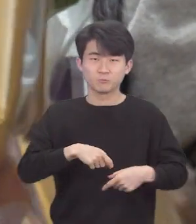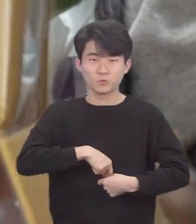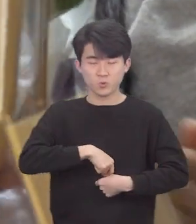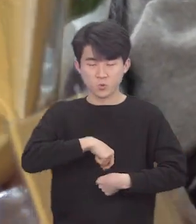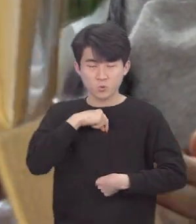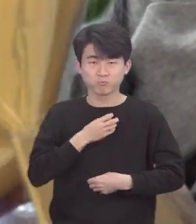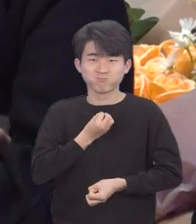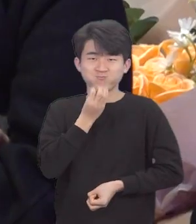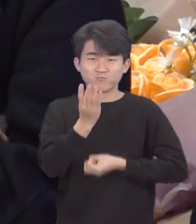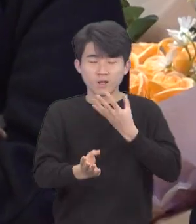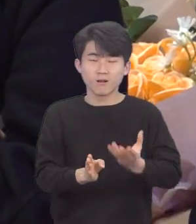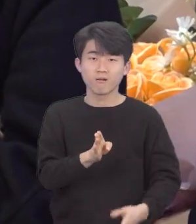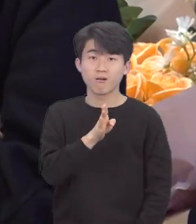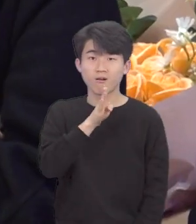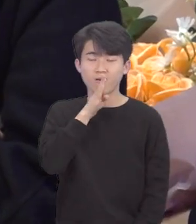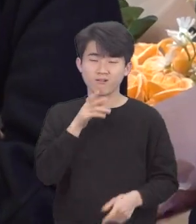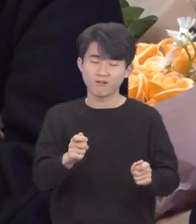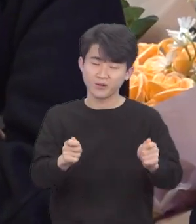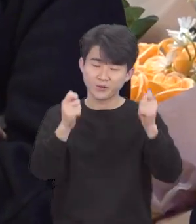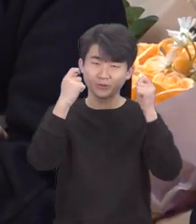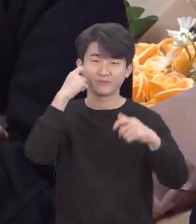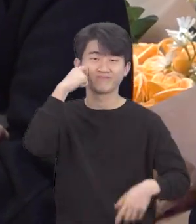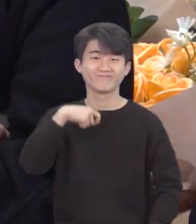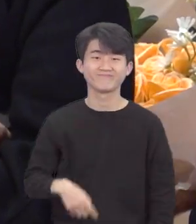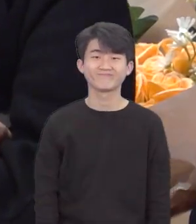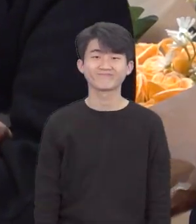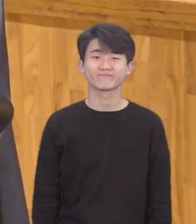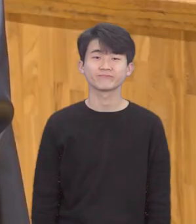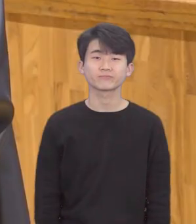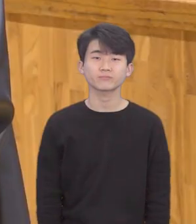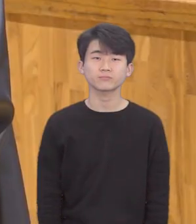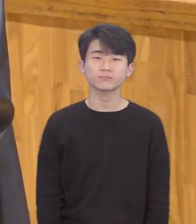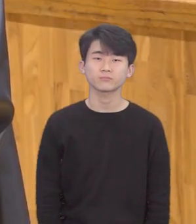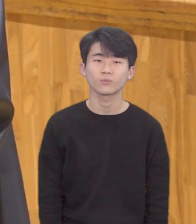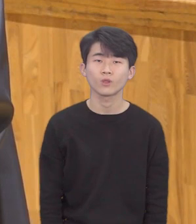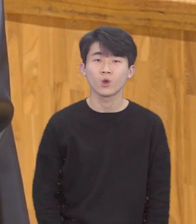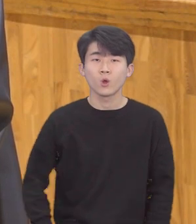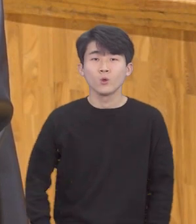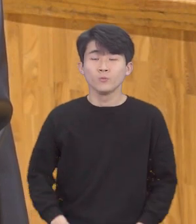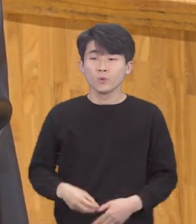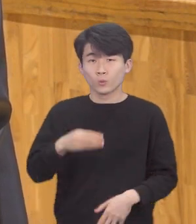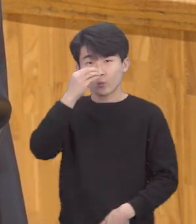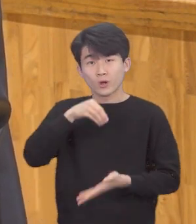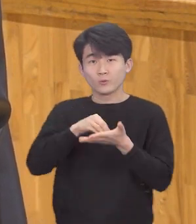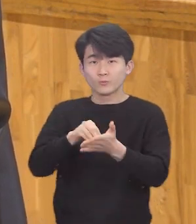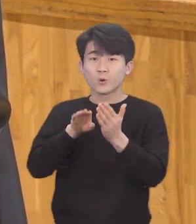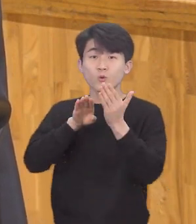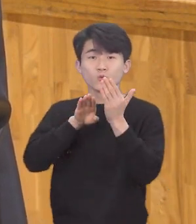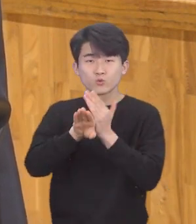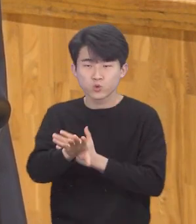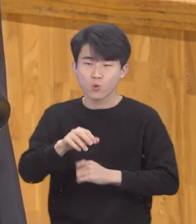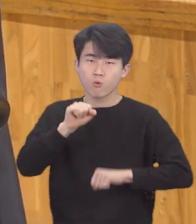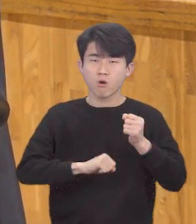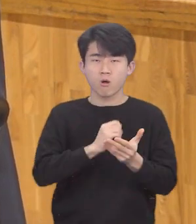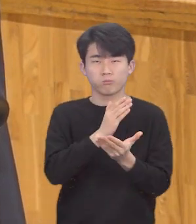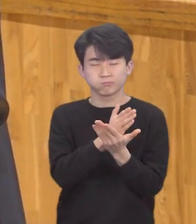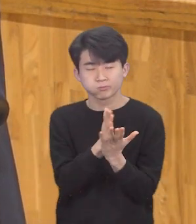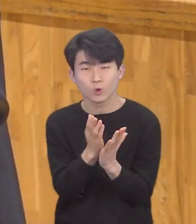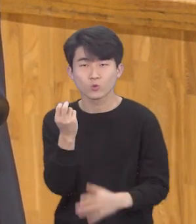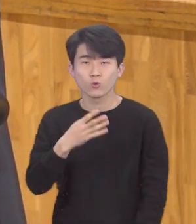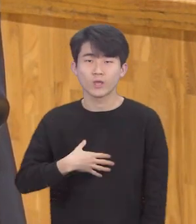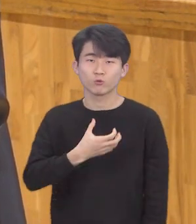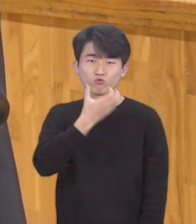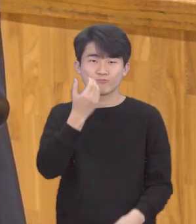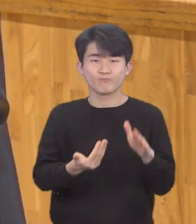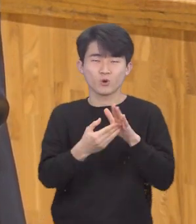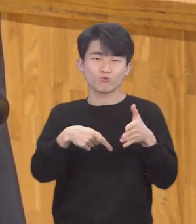전하며 고등학교 입학이 다가왔음을 실감합니다. 좀 더 다양한 활동들을 해보면서 제 꿈을 향해